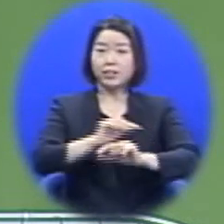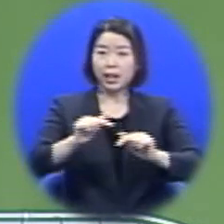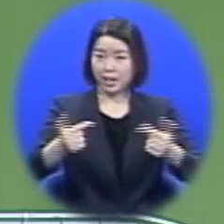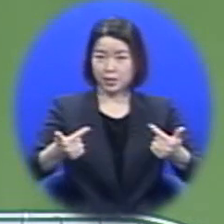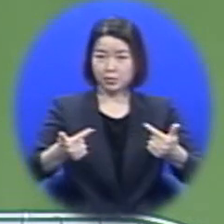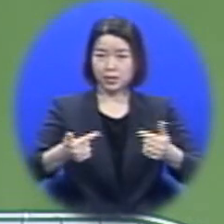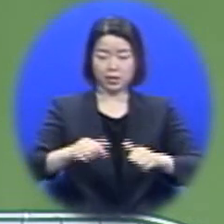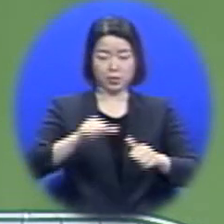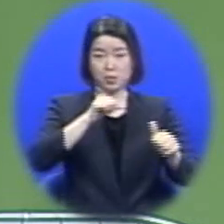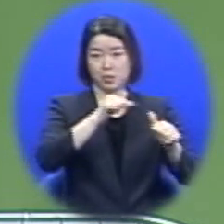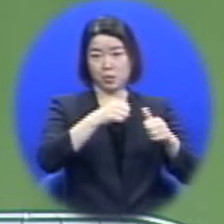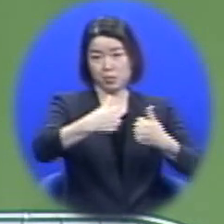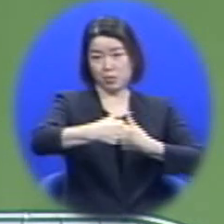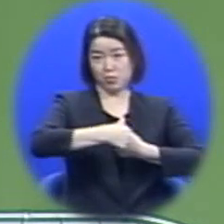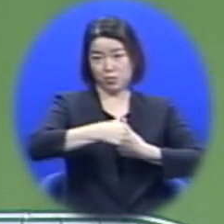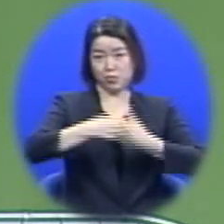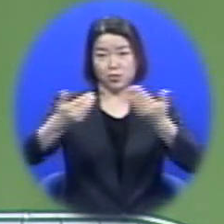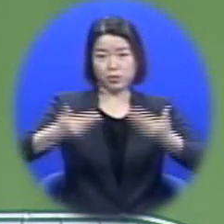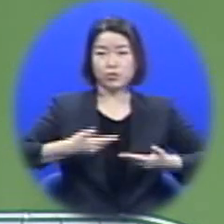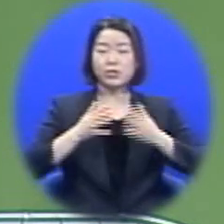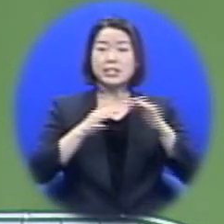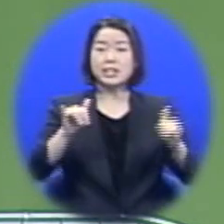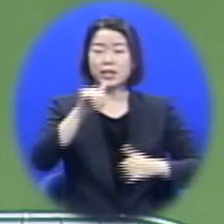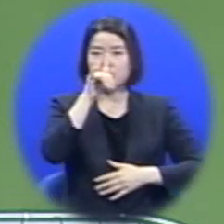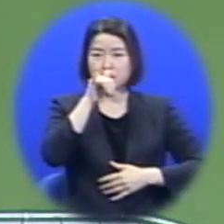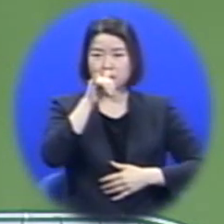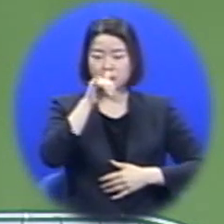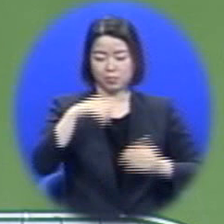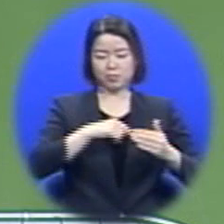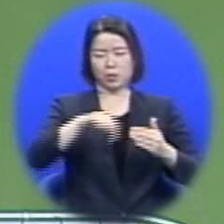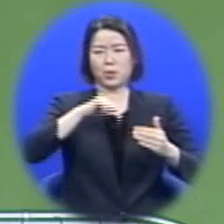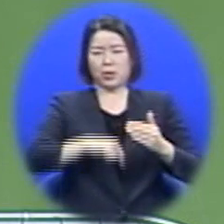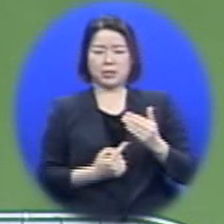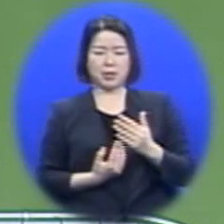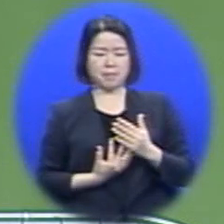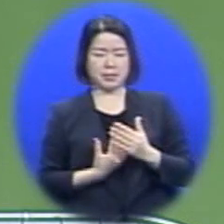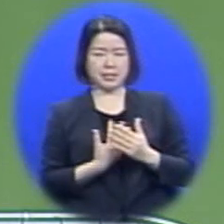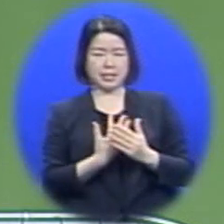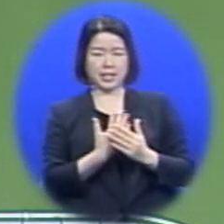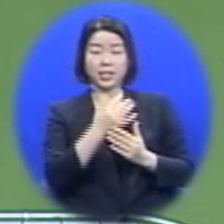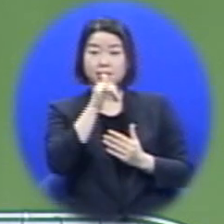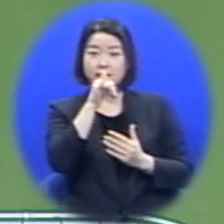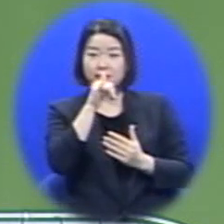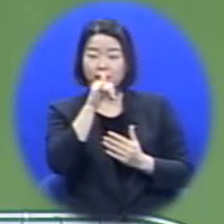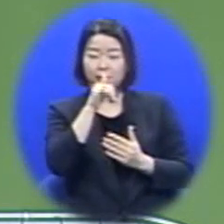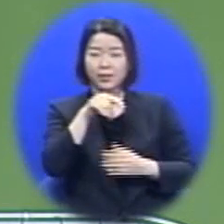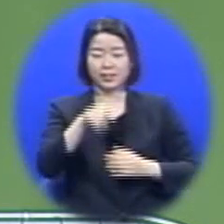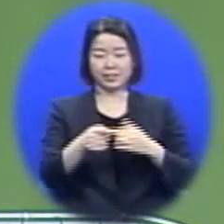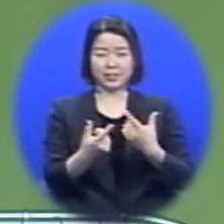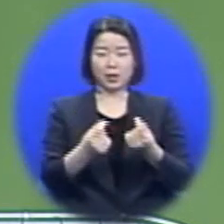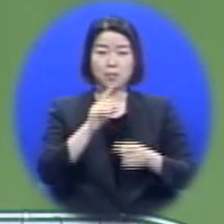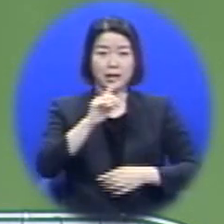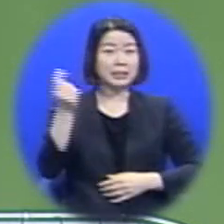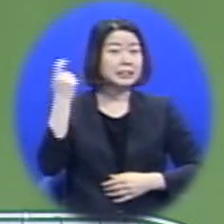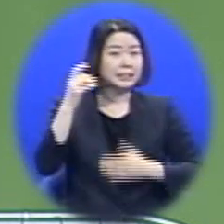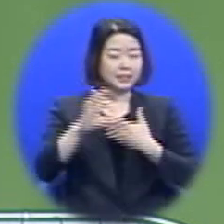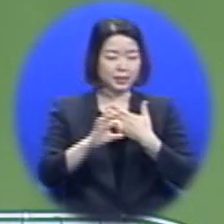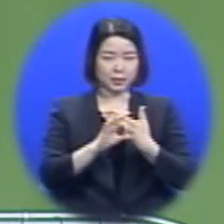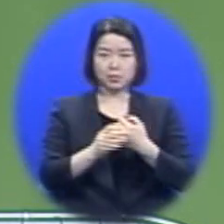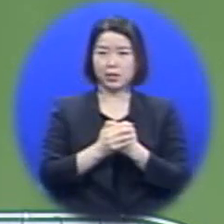그렇게 지적하는 분들이 있으십니다. 속에서 막 올라와요. 그런 말 들으면 아,